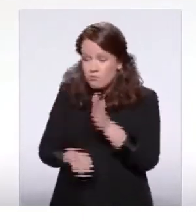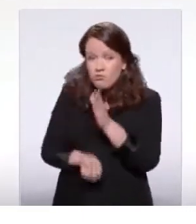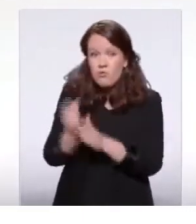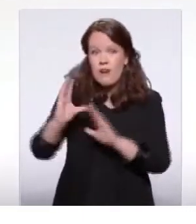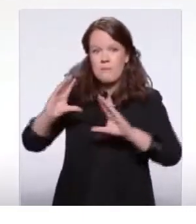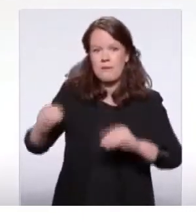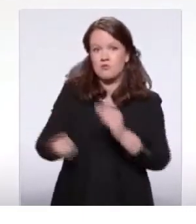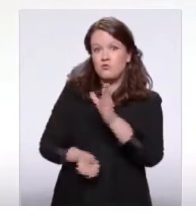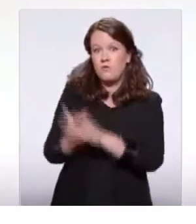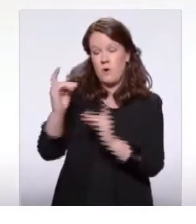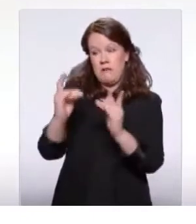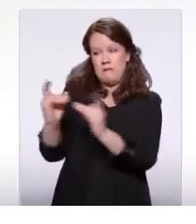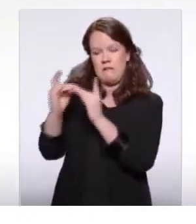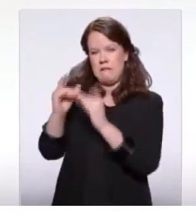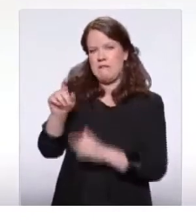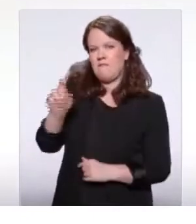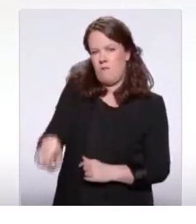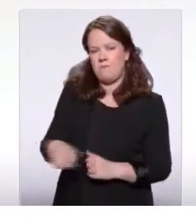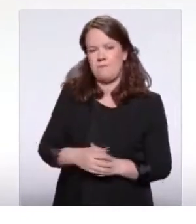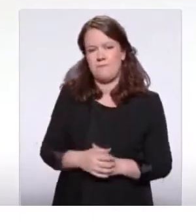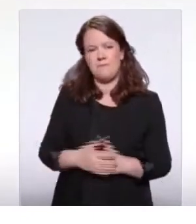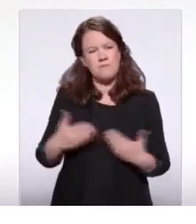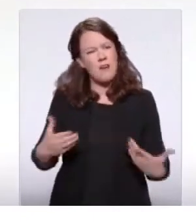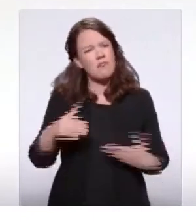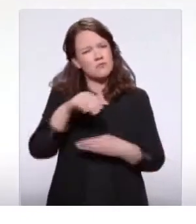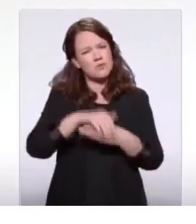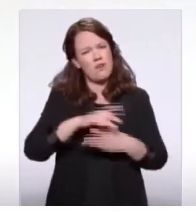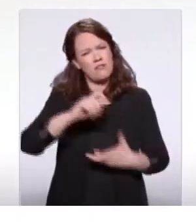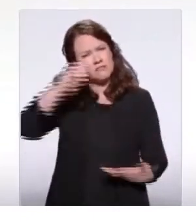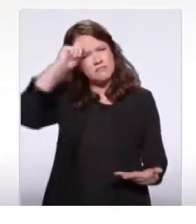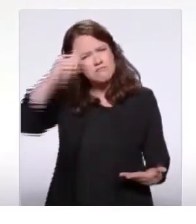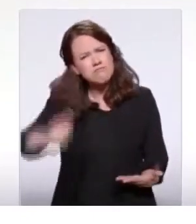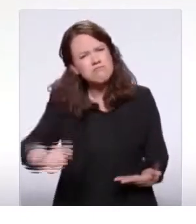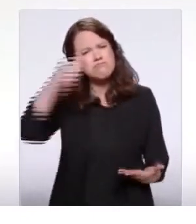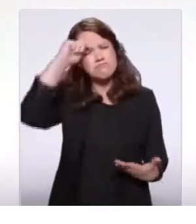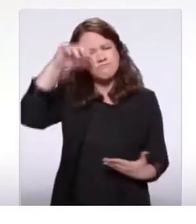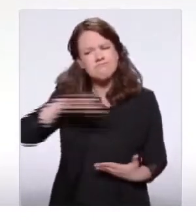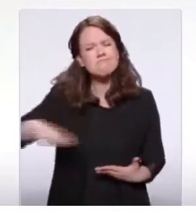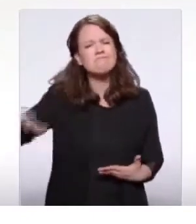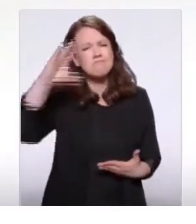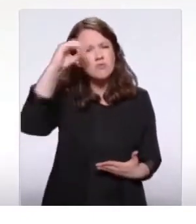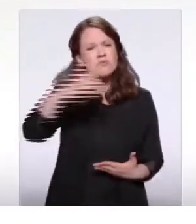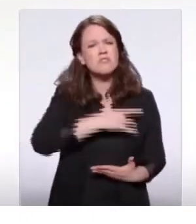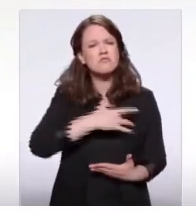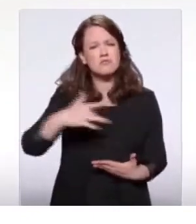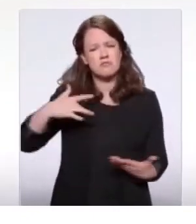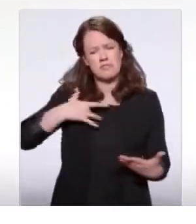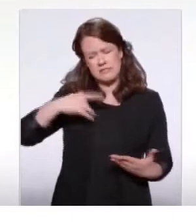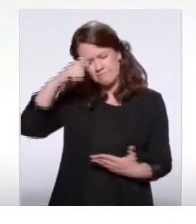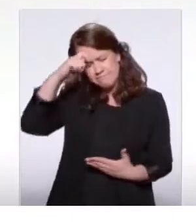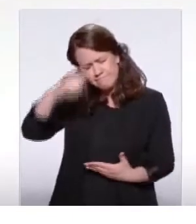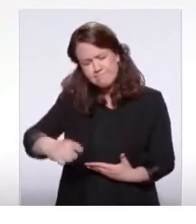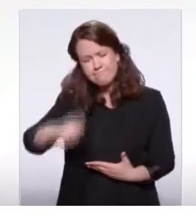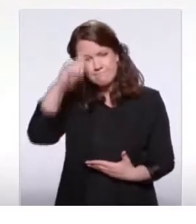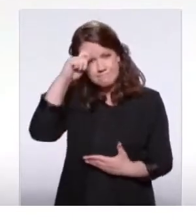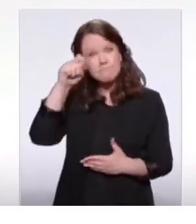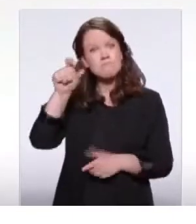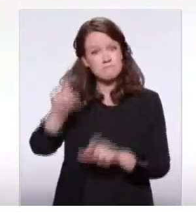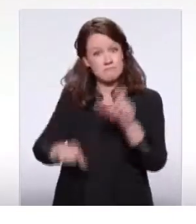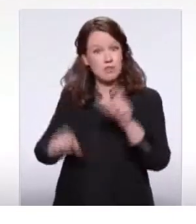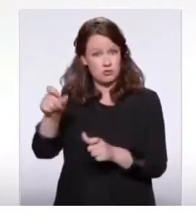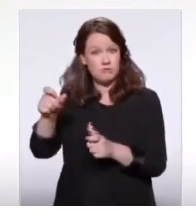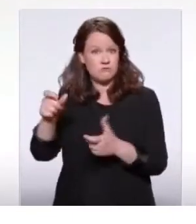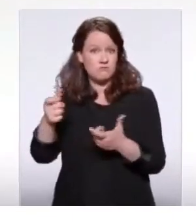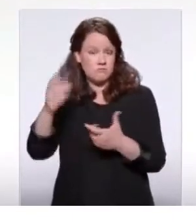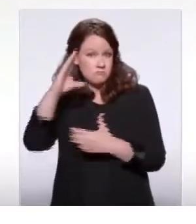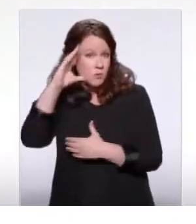à tous, l'action remarquable de nos soignants, et en particulier des équipes de réanimation et de soins critiques, qui, secteur public